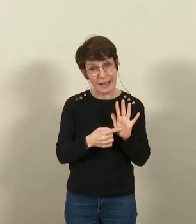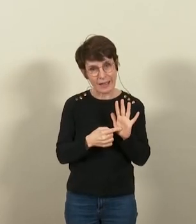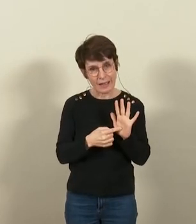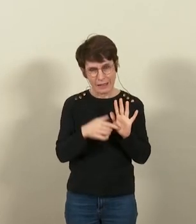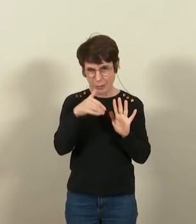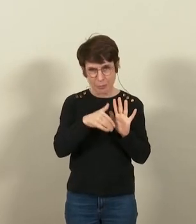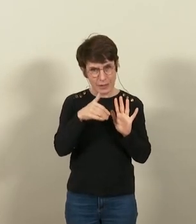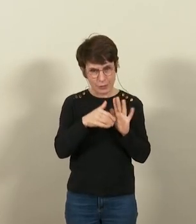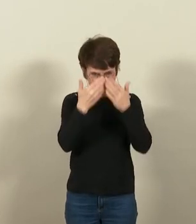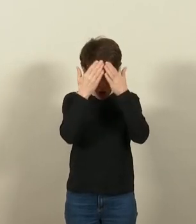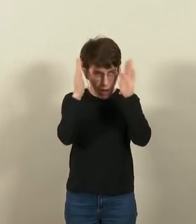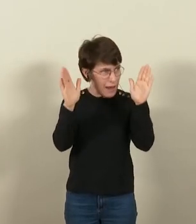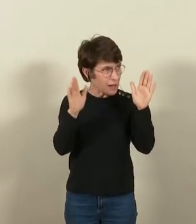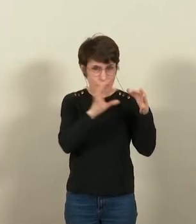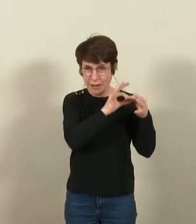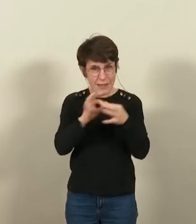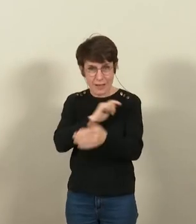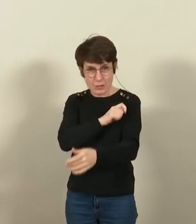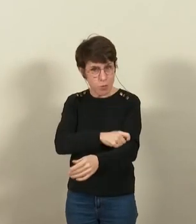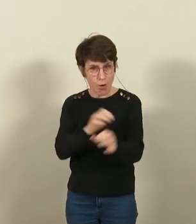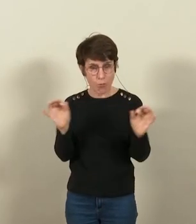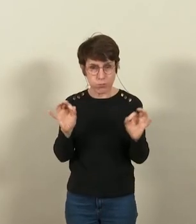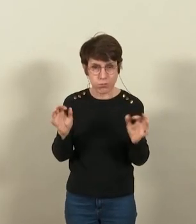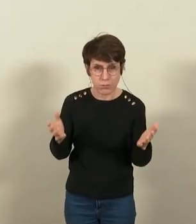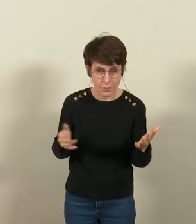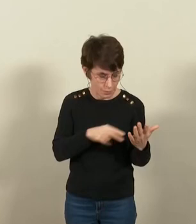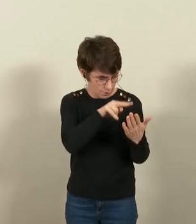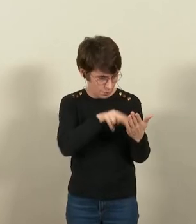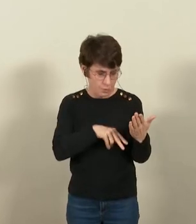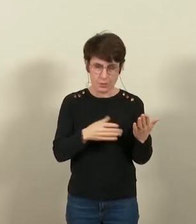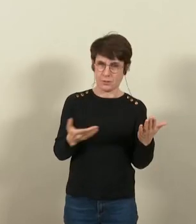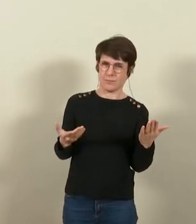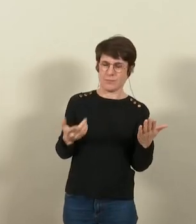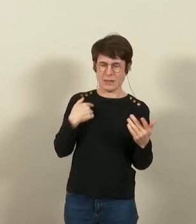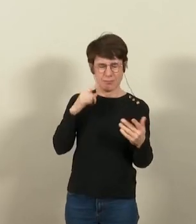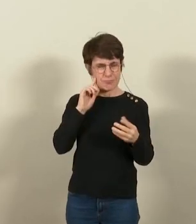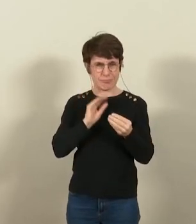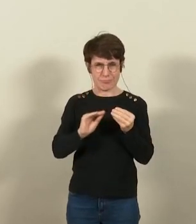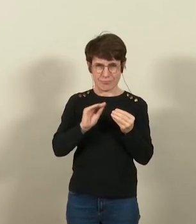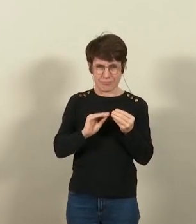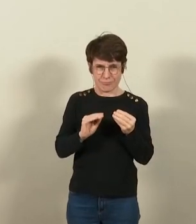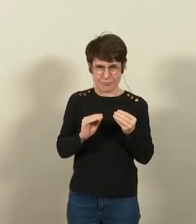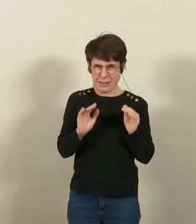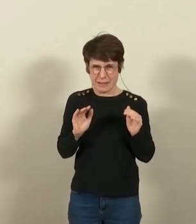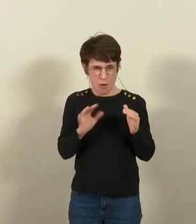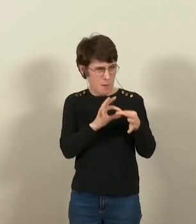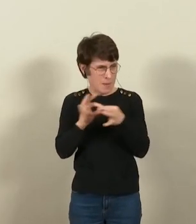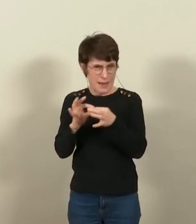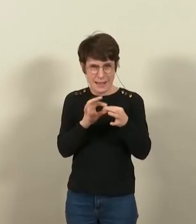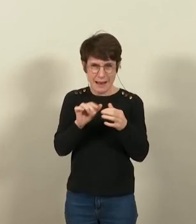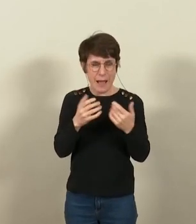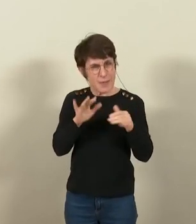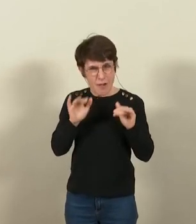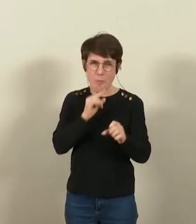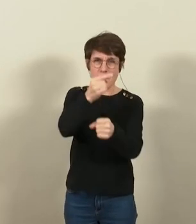et sans les relier donc avec le sport et bizarrement j'ai envie de dire mais ils sont reliés mais vous les imposez quand